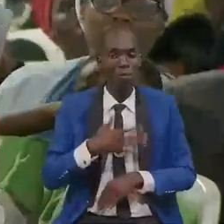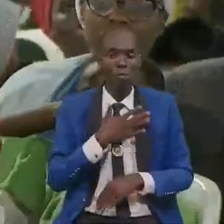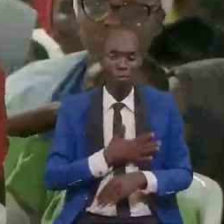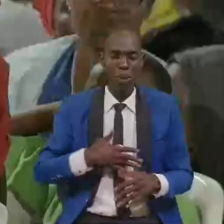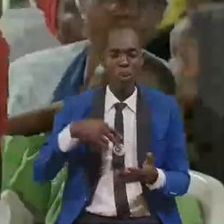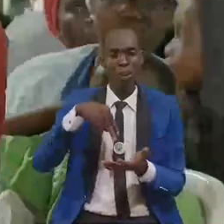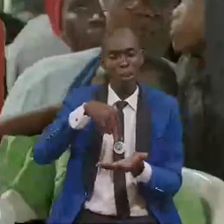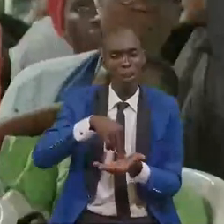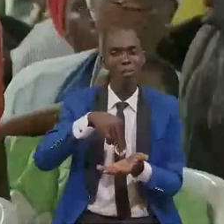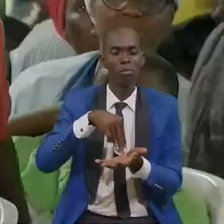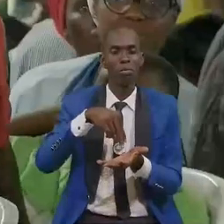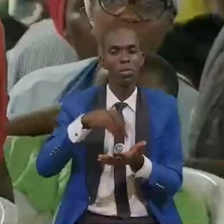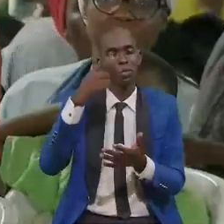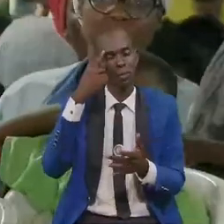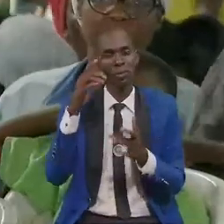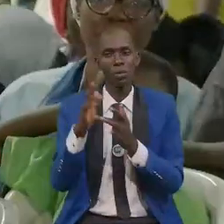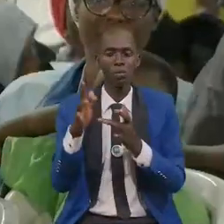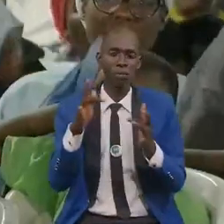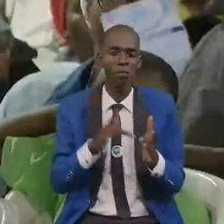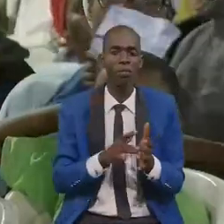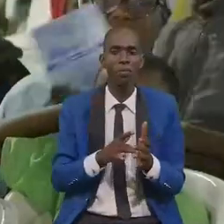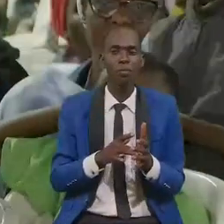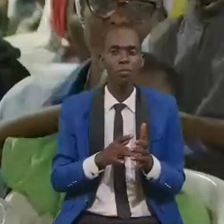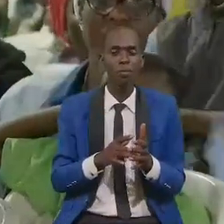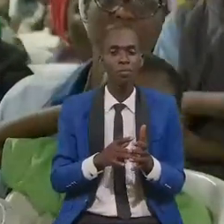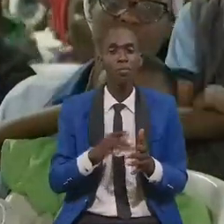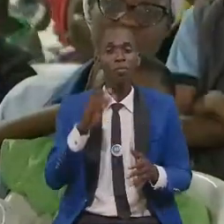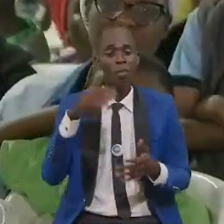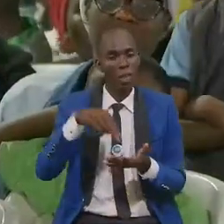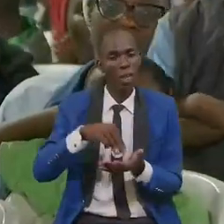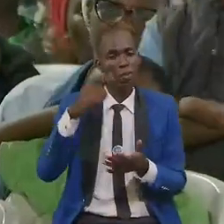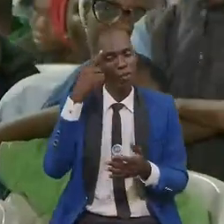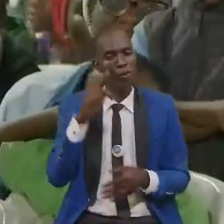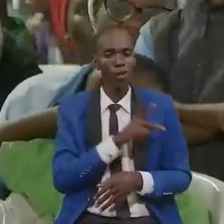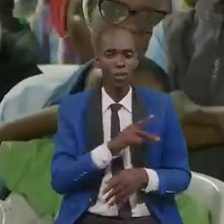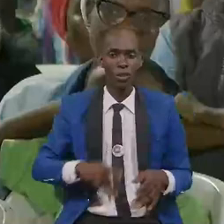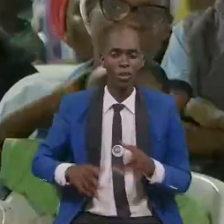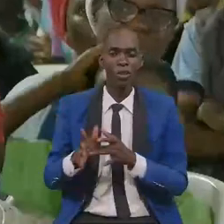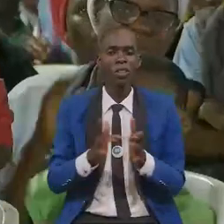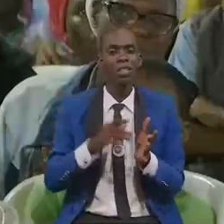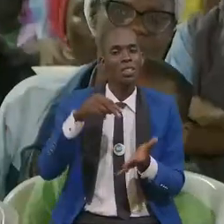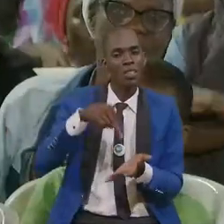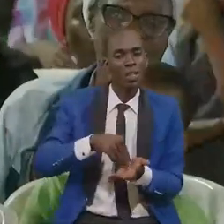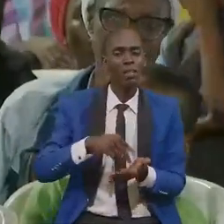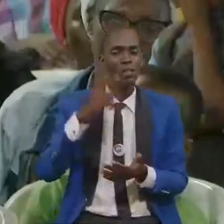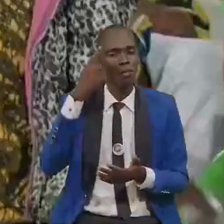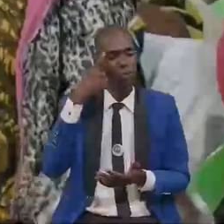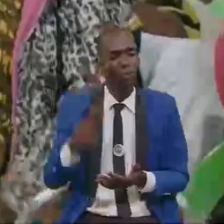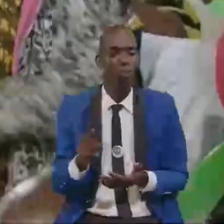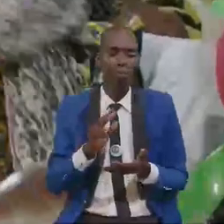pour Jésus debout pour le salut en Jésus lève toi pour le pardon à travers